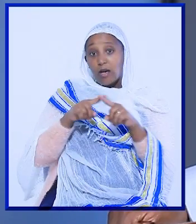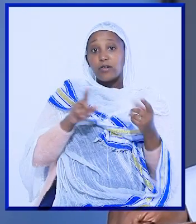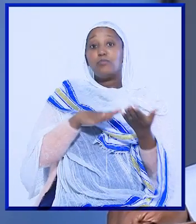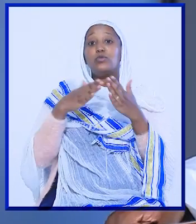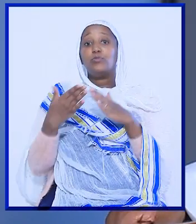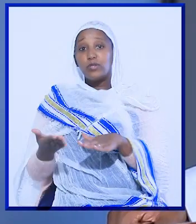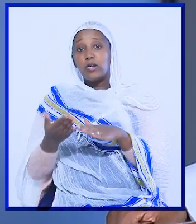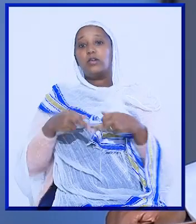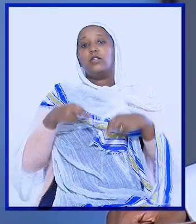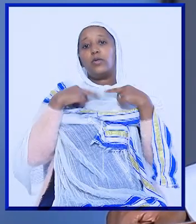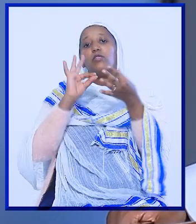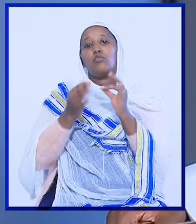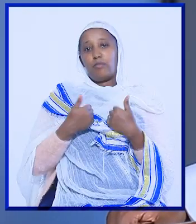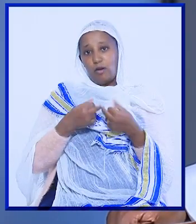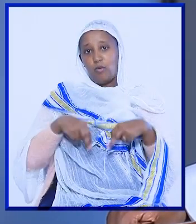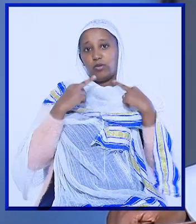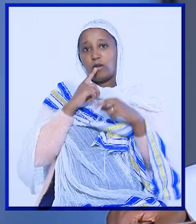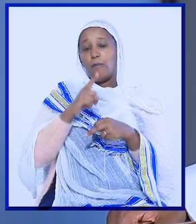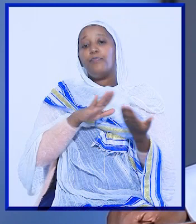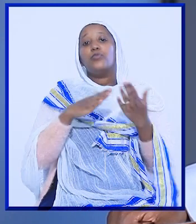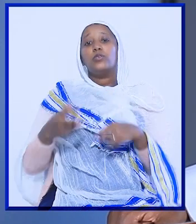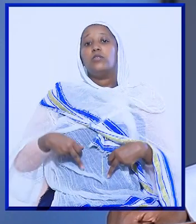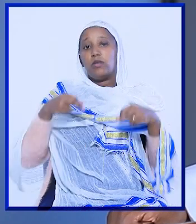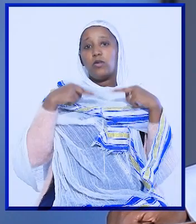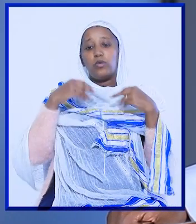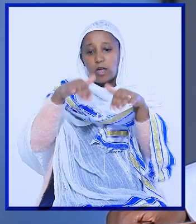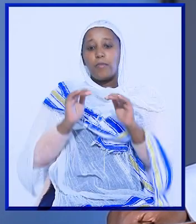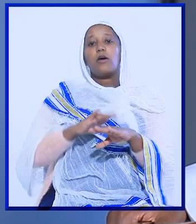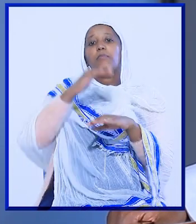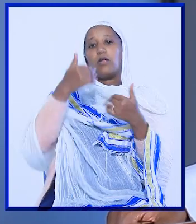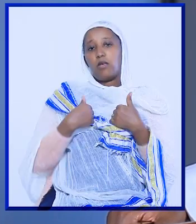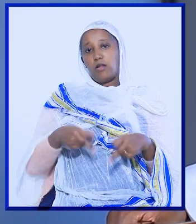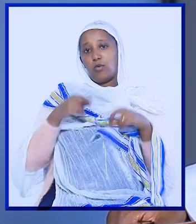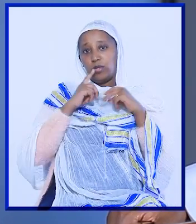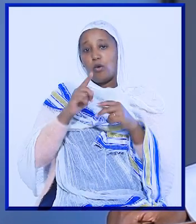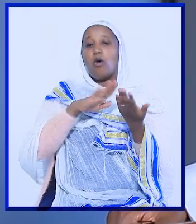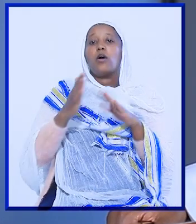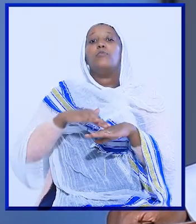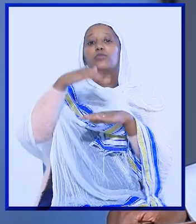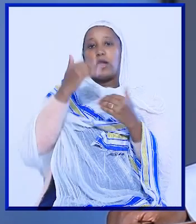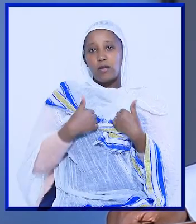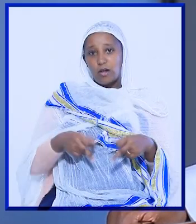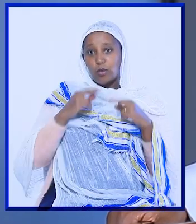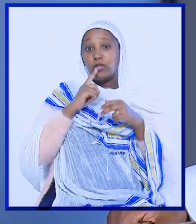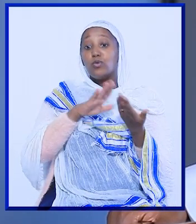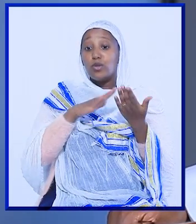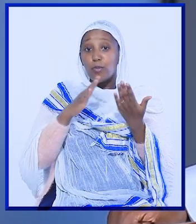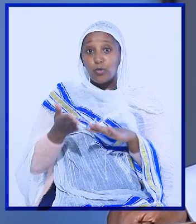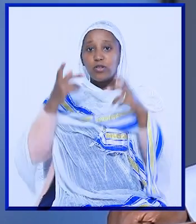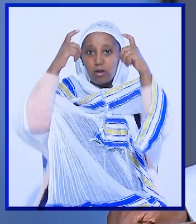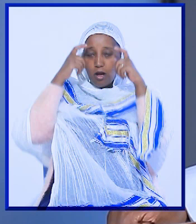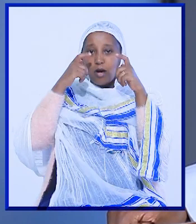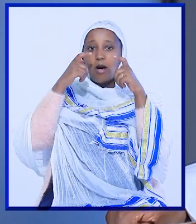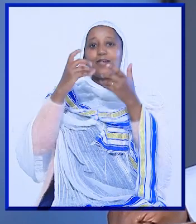ሊሞት ይዘጋጃል። እኛ ግን የምንሞትለት ሕይወት ትርጉም ያለው ሕይወት ነው። የምንሞትለት ሕይወት ከመቃብር በላይ ያለ ሕይወት ነው። ከሞት በላይ